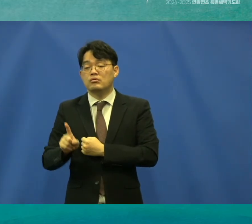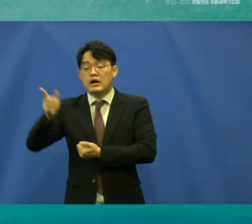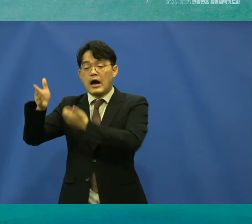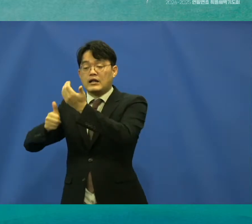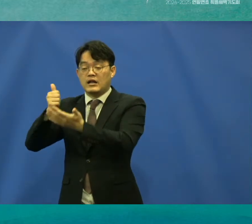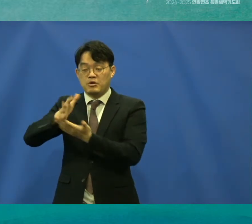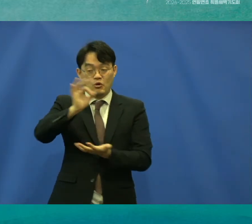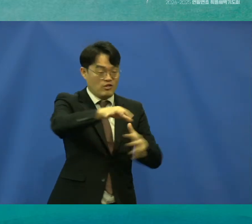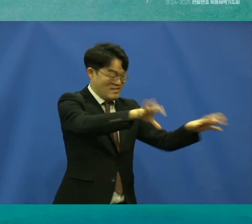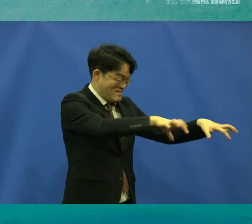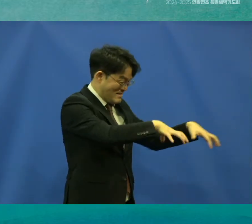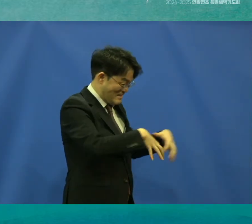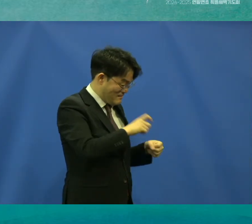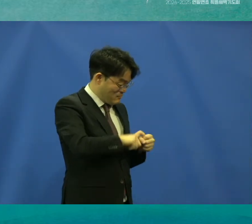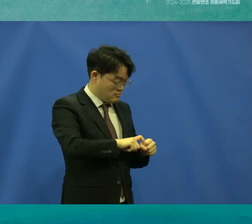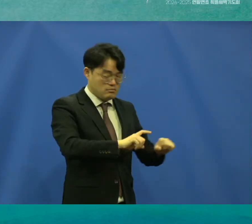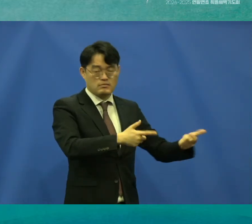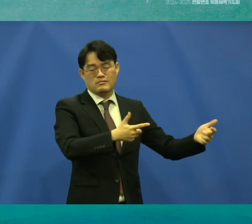내가 해야 될 일,